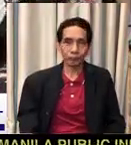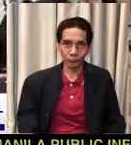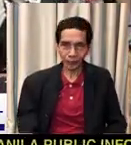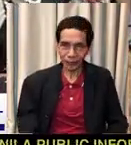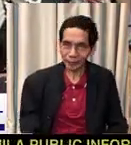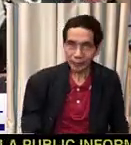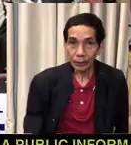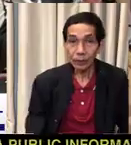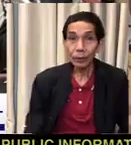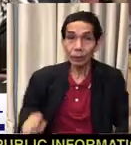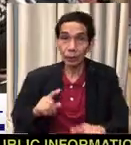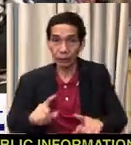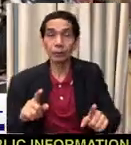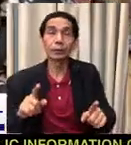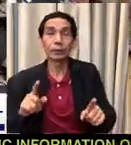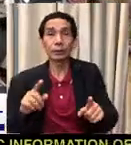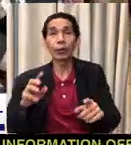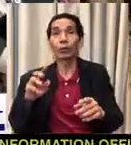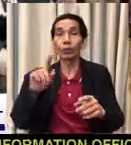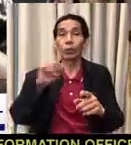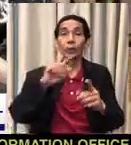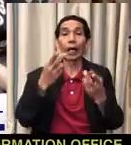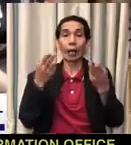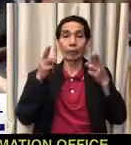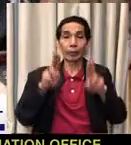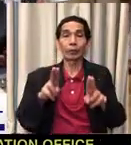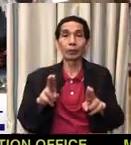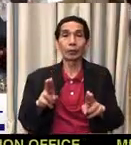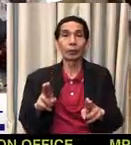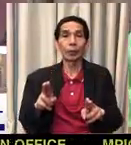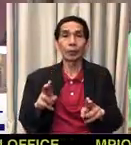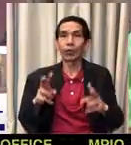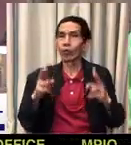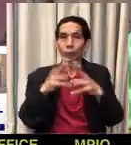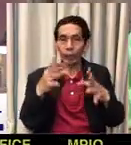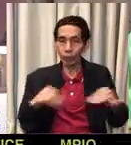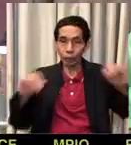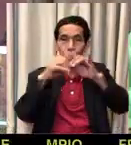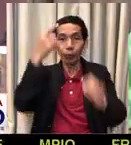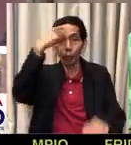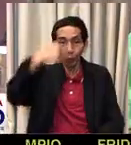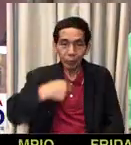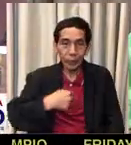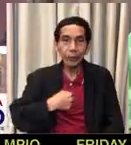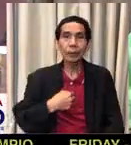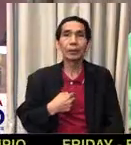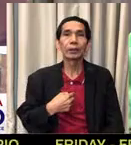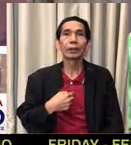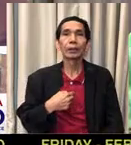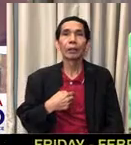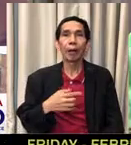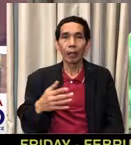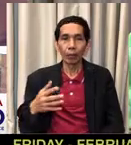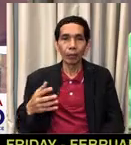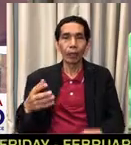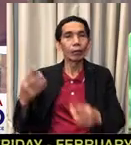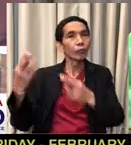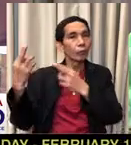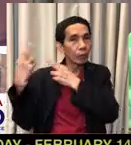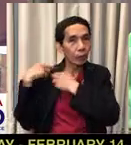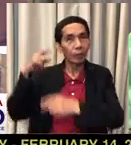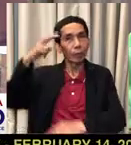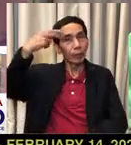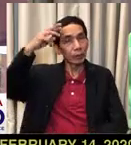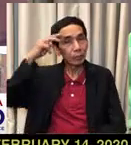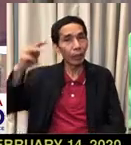Ay, nako. Pero yan po ang nangyayari. Kaya po mahalaga-mahalaga sa akin ang ginagampanan ng ating Vice